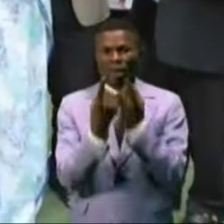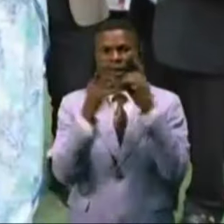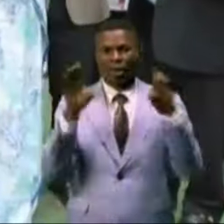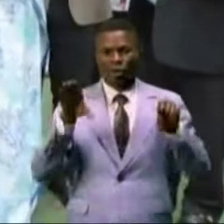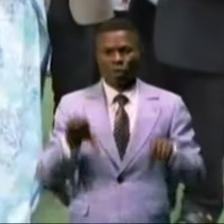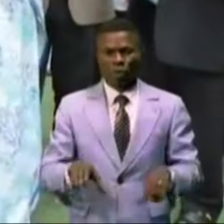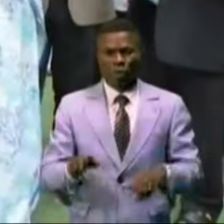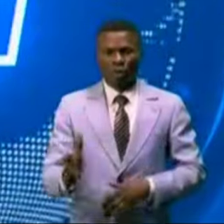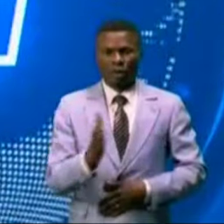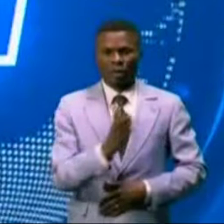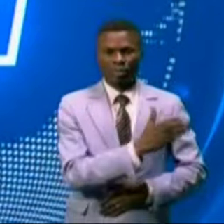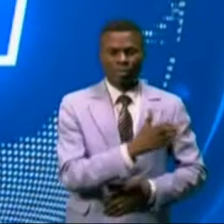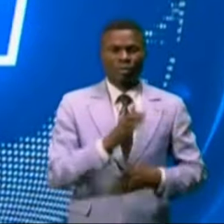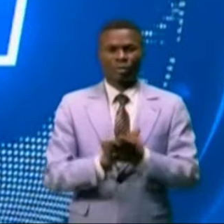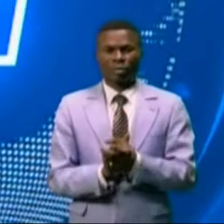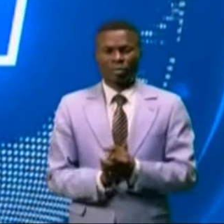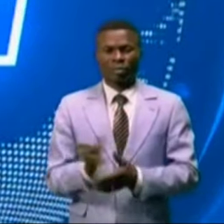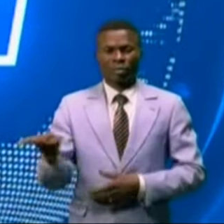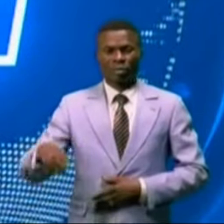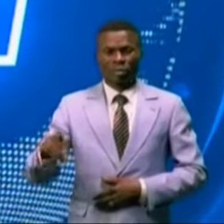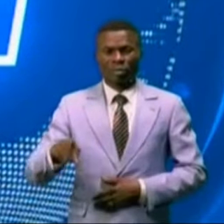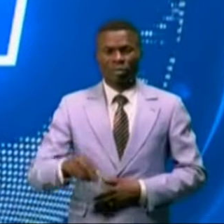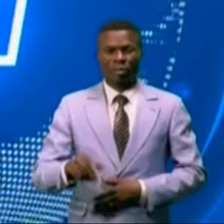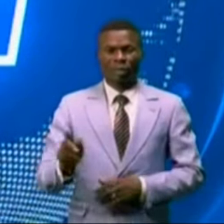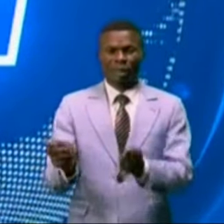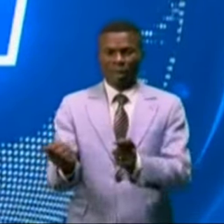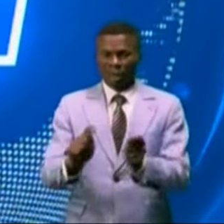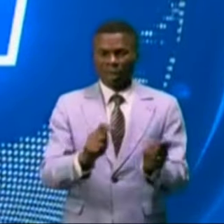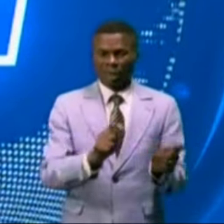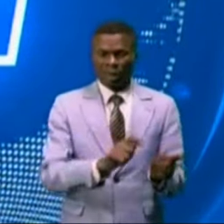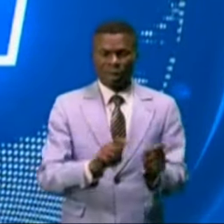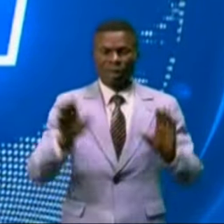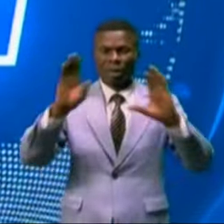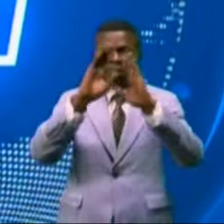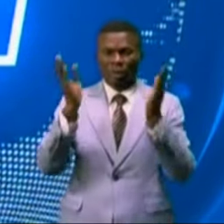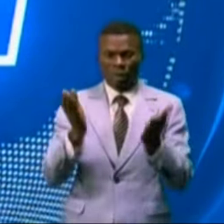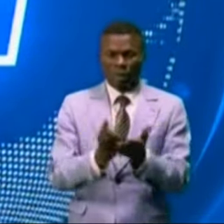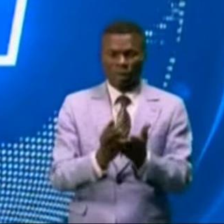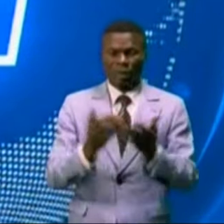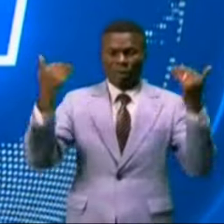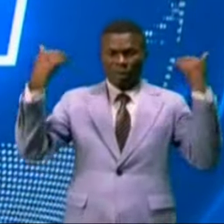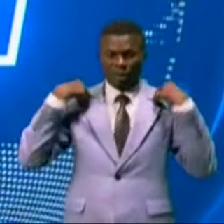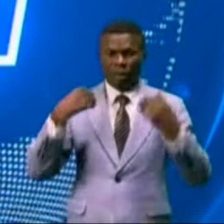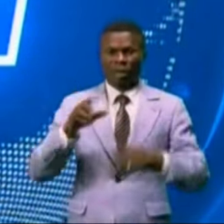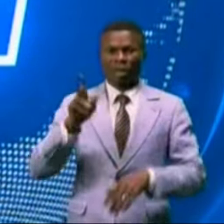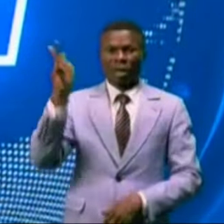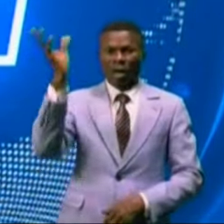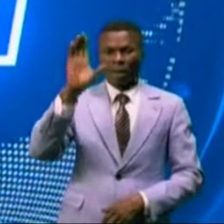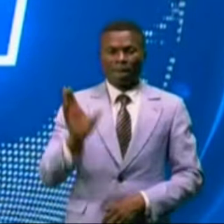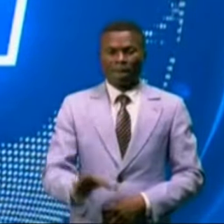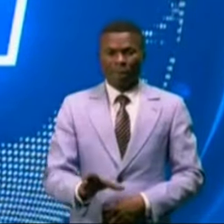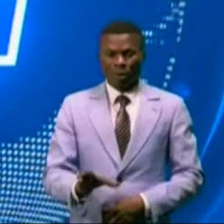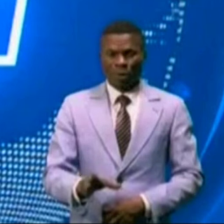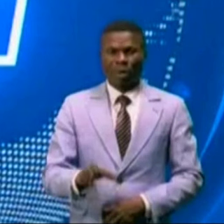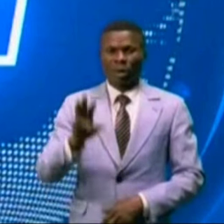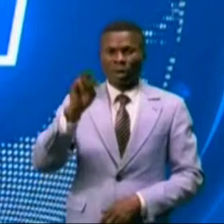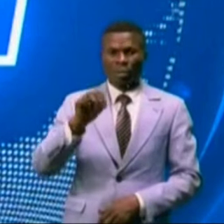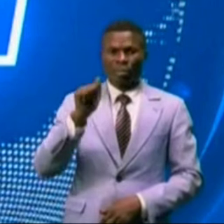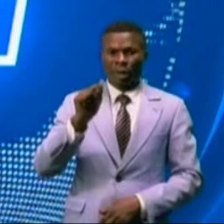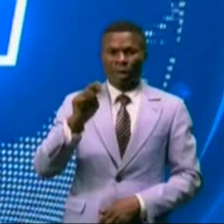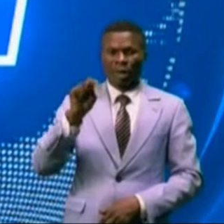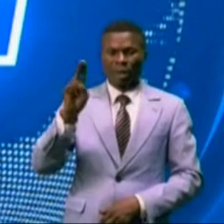du Congo. Dans la province du Tanganyika, la communauté de la chefferie Bakongolo à Manono soutient